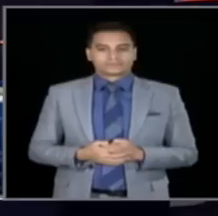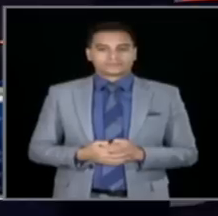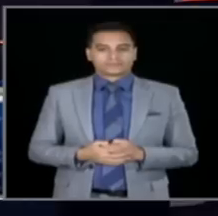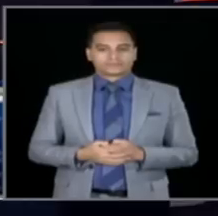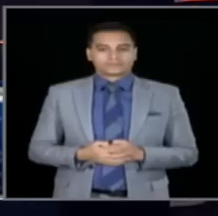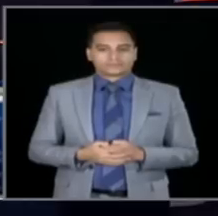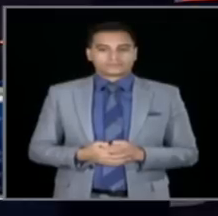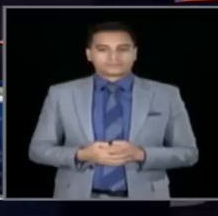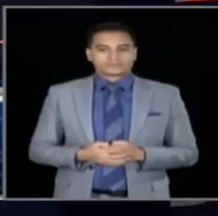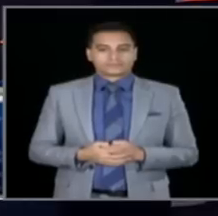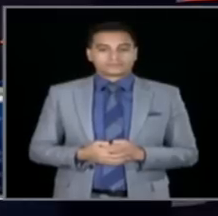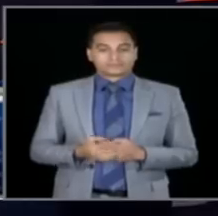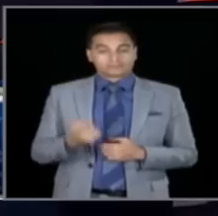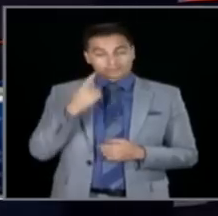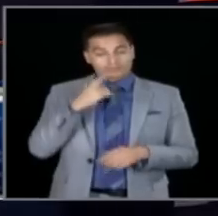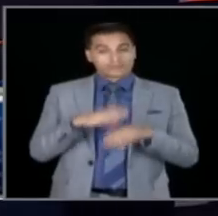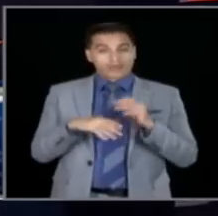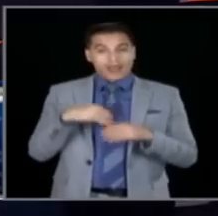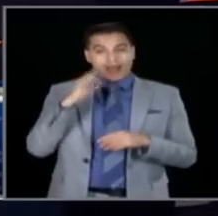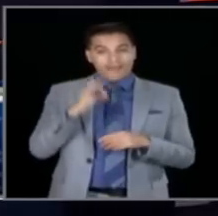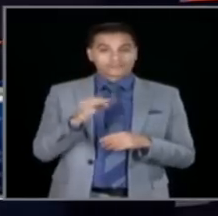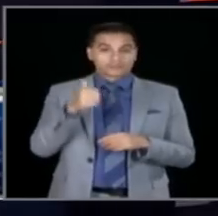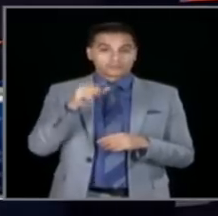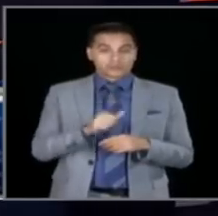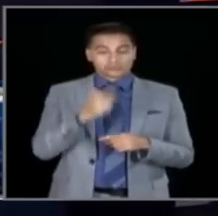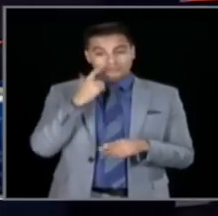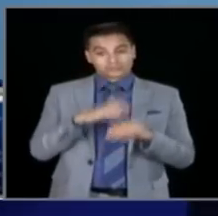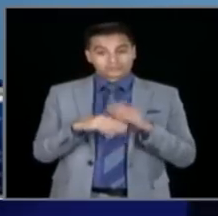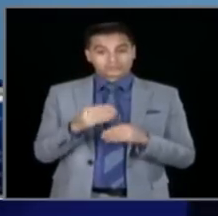وعندي إجابة بس مش متأكدة منها. مش مهم، قوليها، جايز تبقى صح.